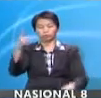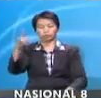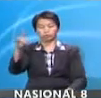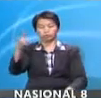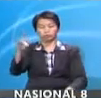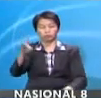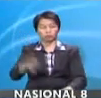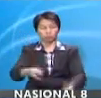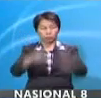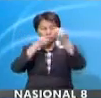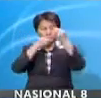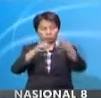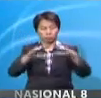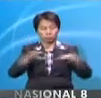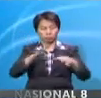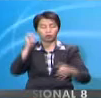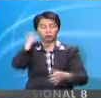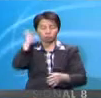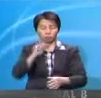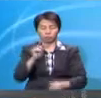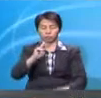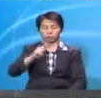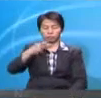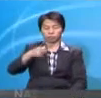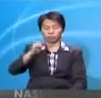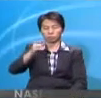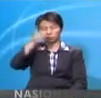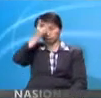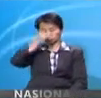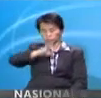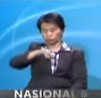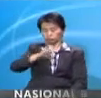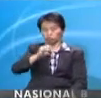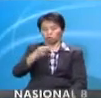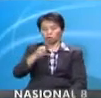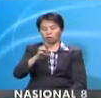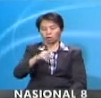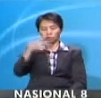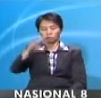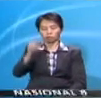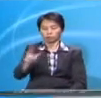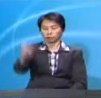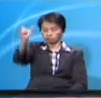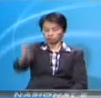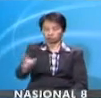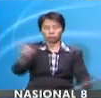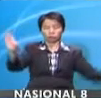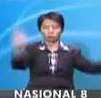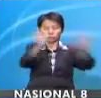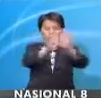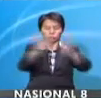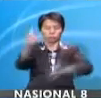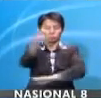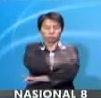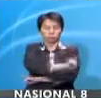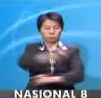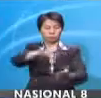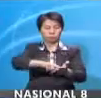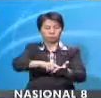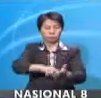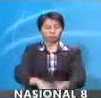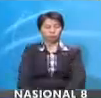2015-2018. Pengumuman dibuat oleh Setiausaha Agung KHM Datuk Johari Abdul Aziz selepas pencalonan ditutup hari ini.